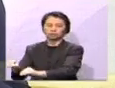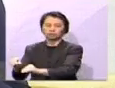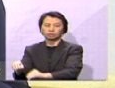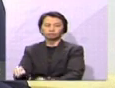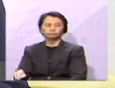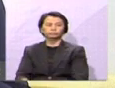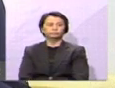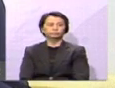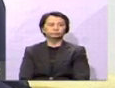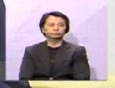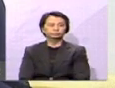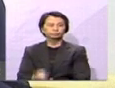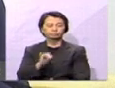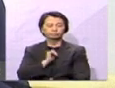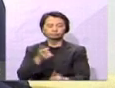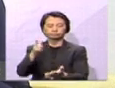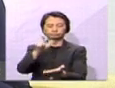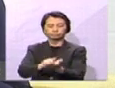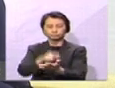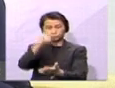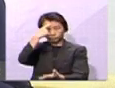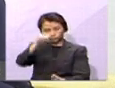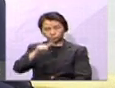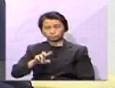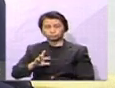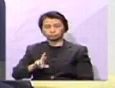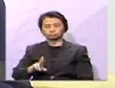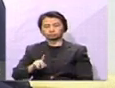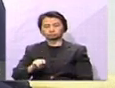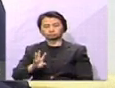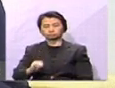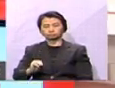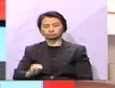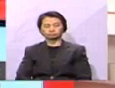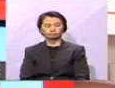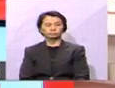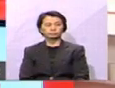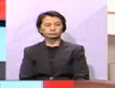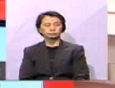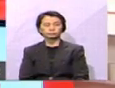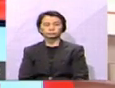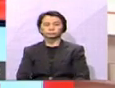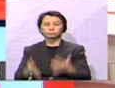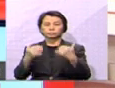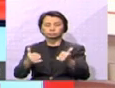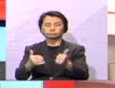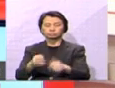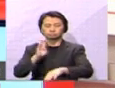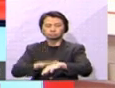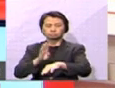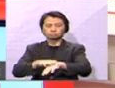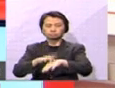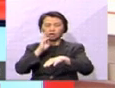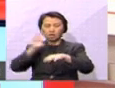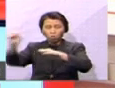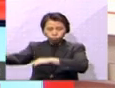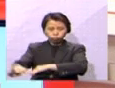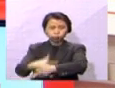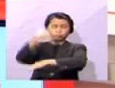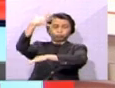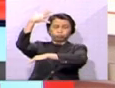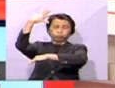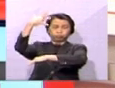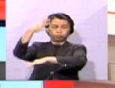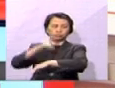Mohamad Masri Zul Omar Melaporkan untuk berita RTM berikutan amaran fenomena air pasang besar di